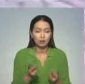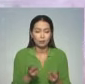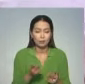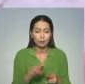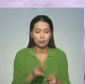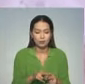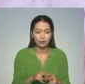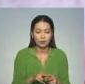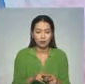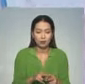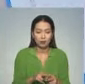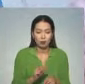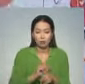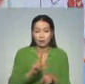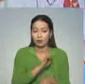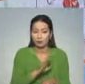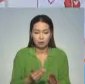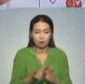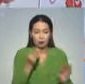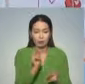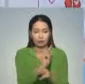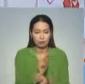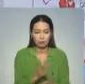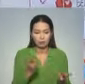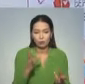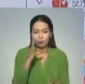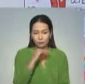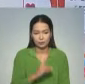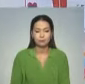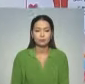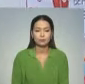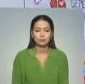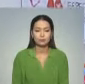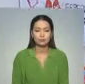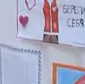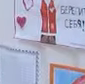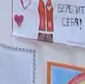обырға жол бермеу керек. Мерей Қалиасқар, Ернұр Қалиялов, Астана Таймс.